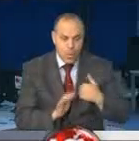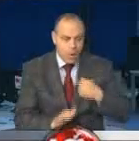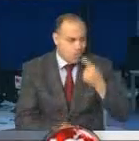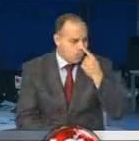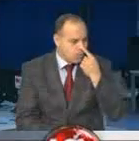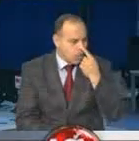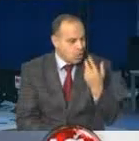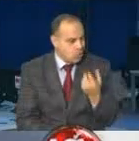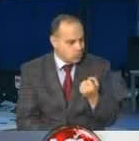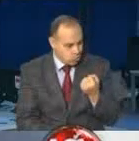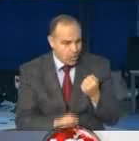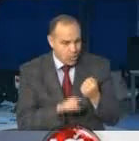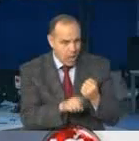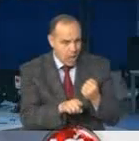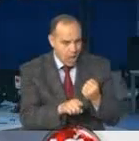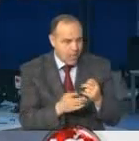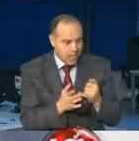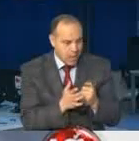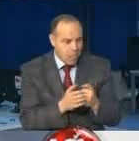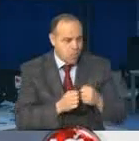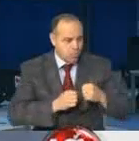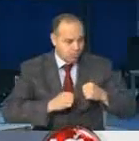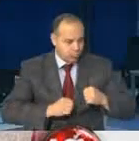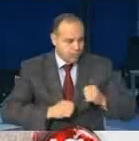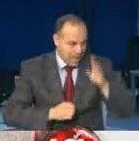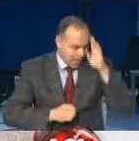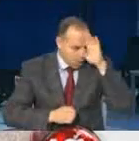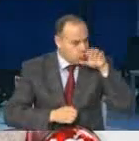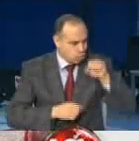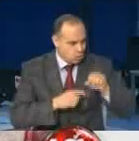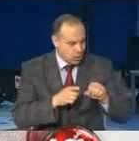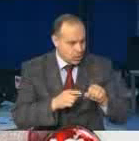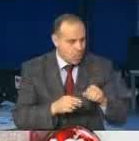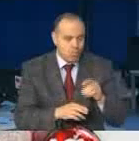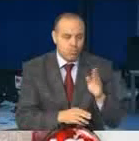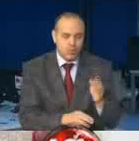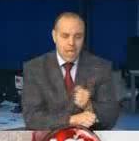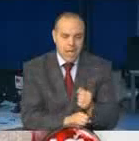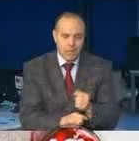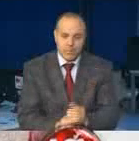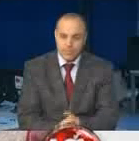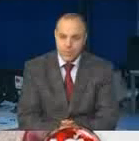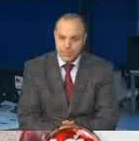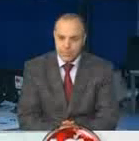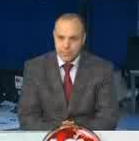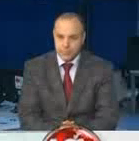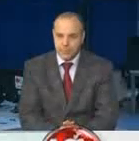أنه سيتخذ من ثاني أكبر المدن العراقية مستقرا له.